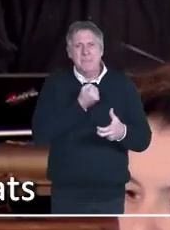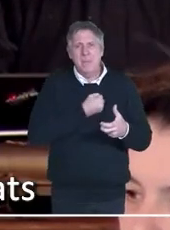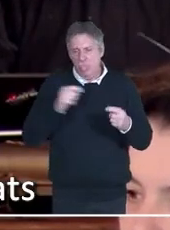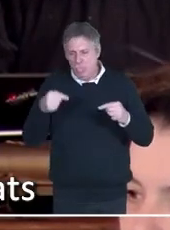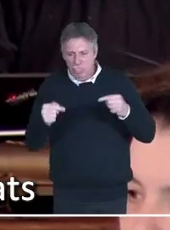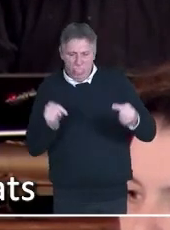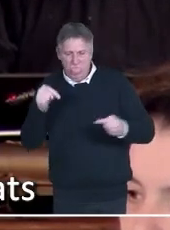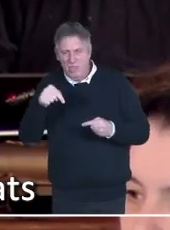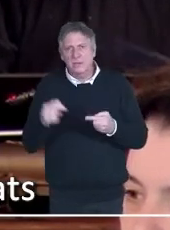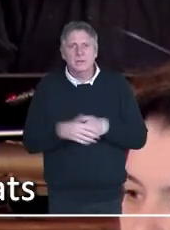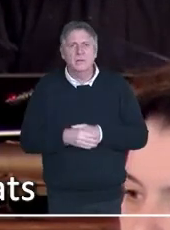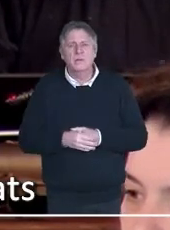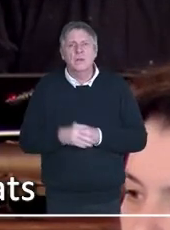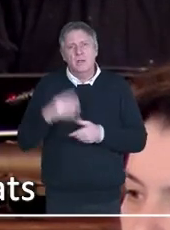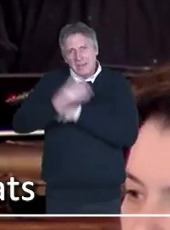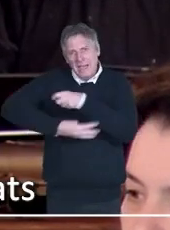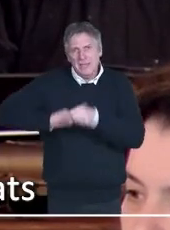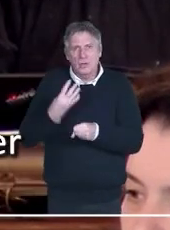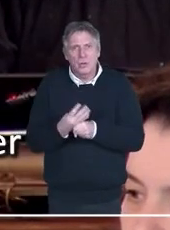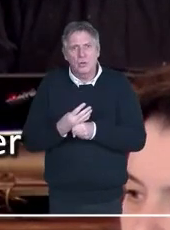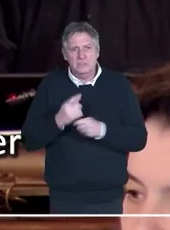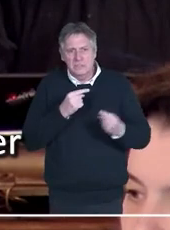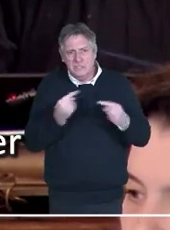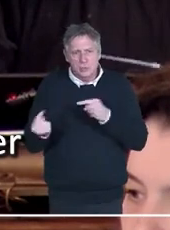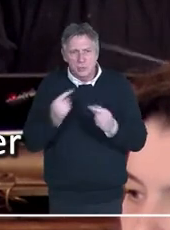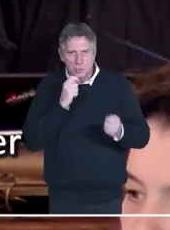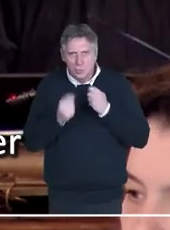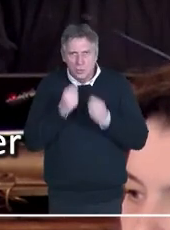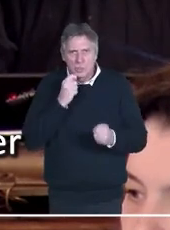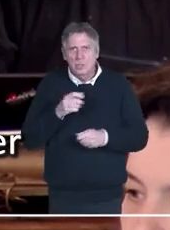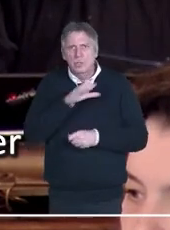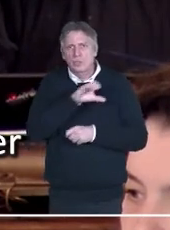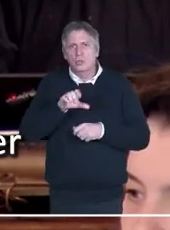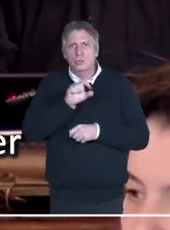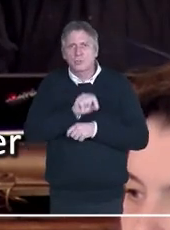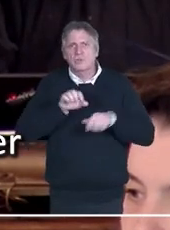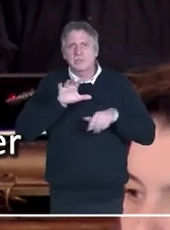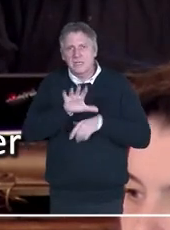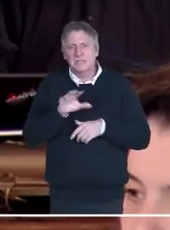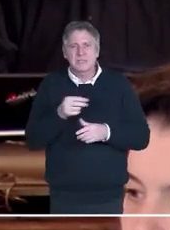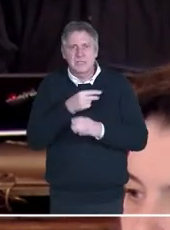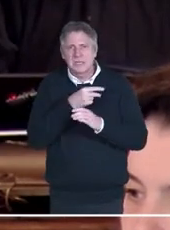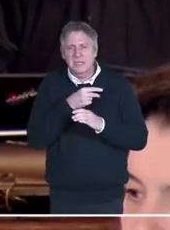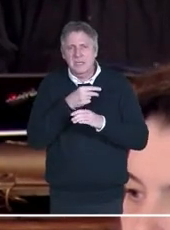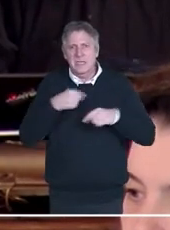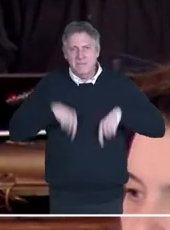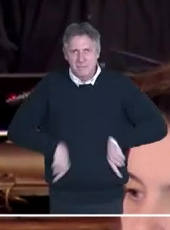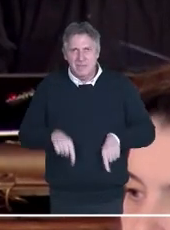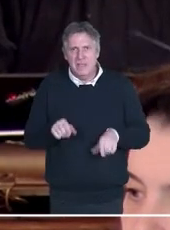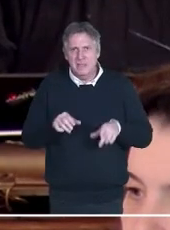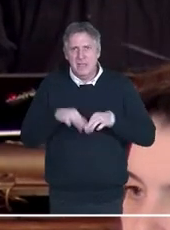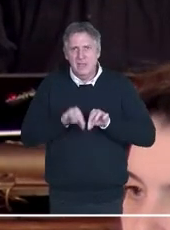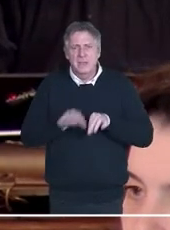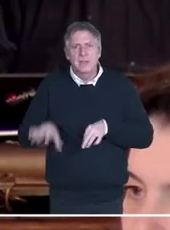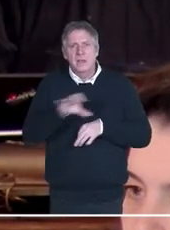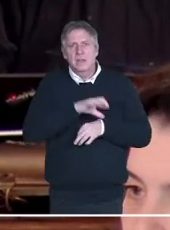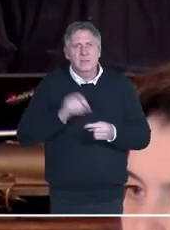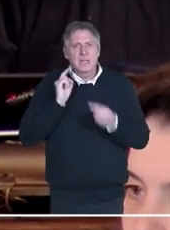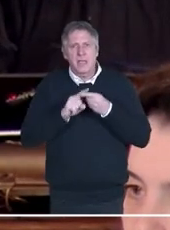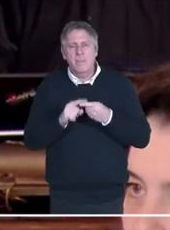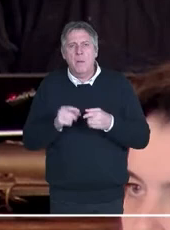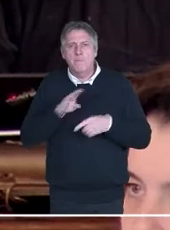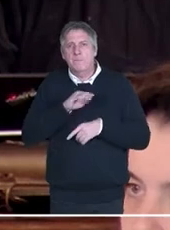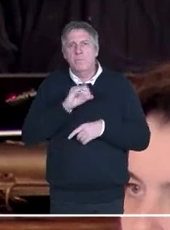4 ans de discussion, 195 États ont donc adopté le 19 décembre dernier un cadre mondial pour la biodiversité destiné à guider